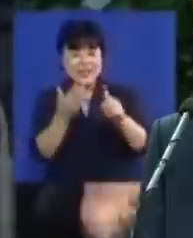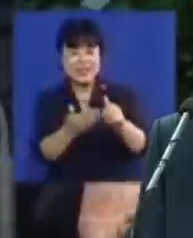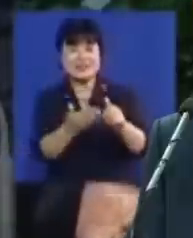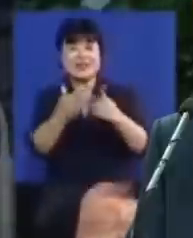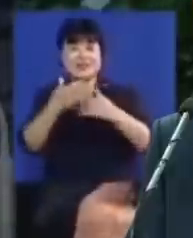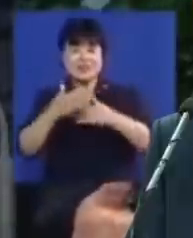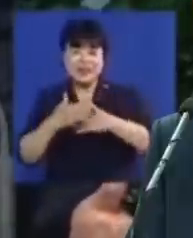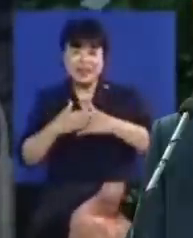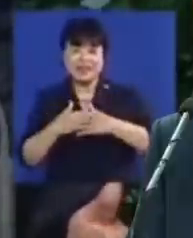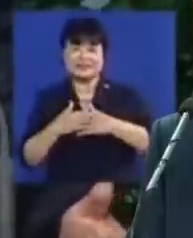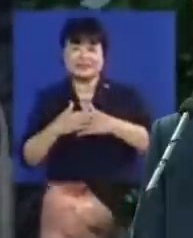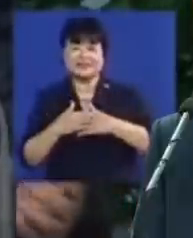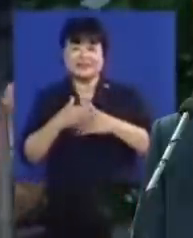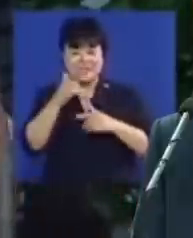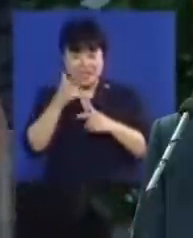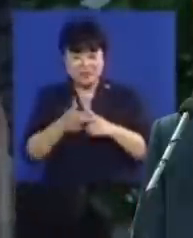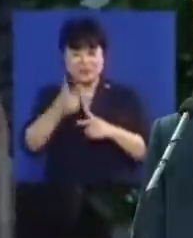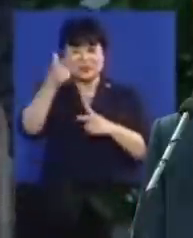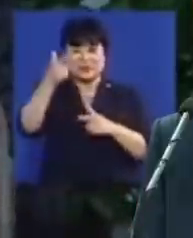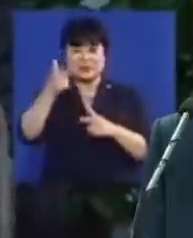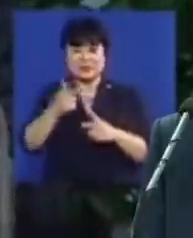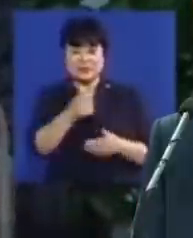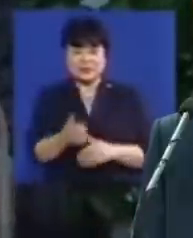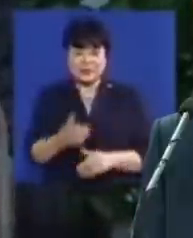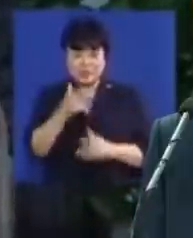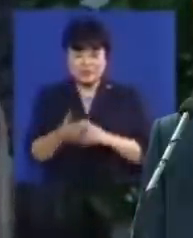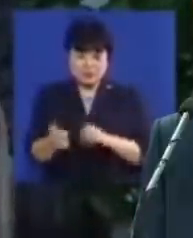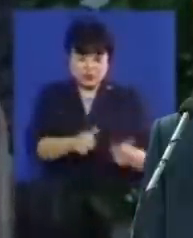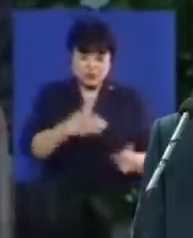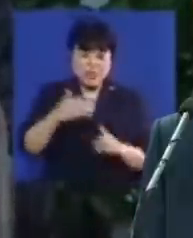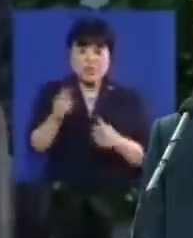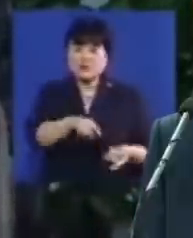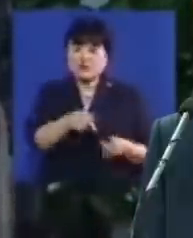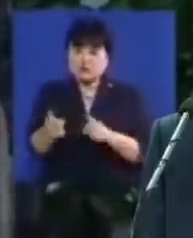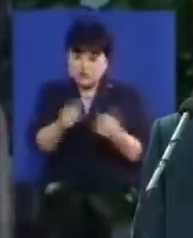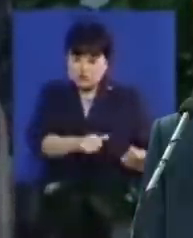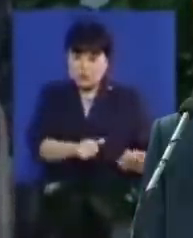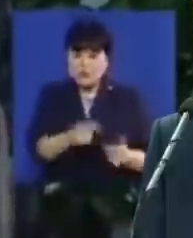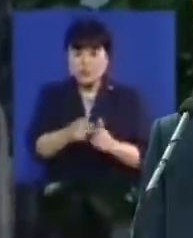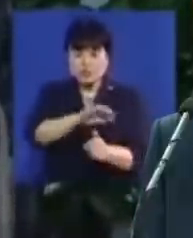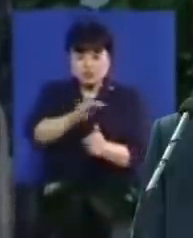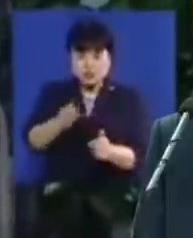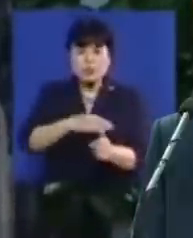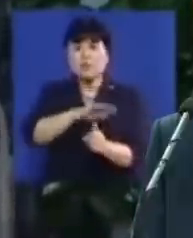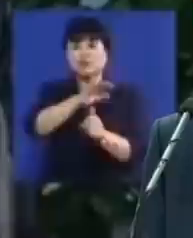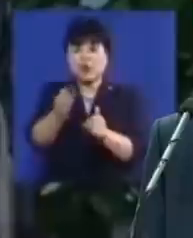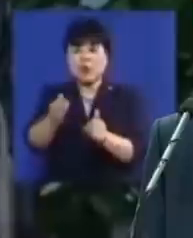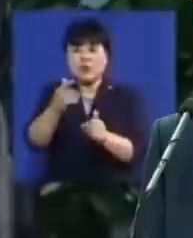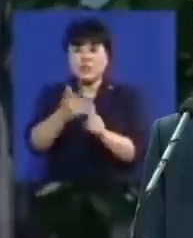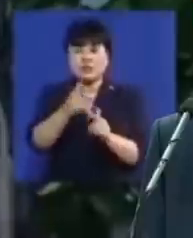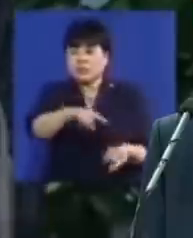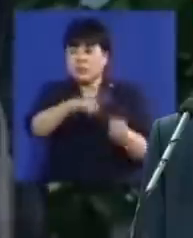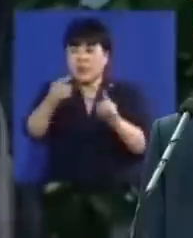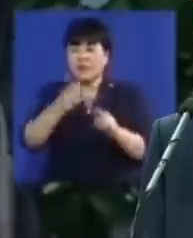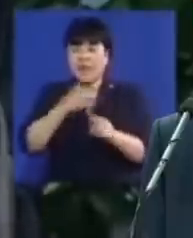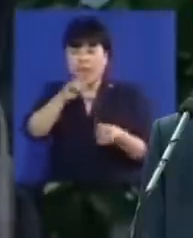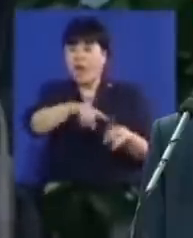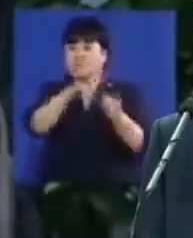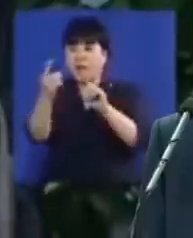내 예수, 그의 죽음은 내 죽음, 그의 무덤은 내 무덤, 그의 부활은 내